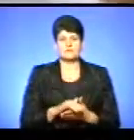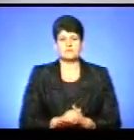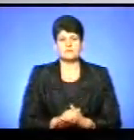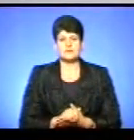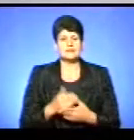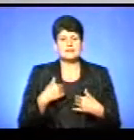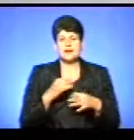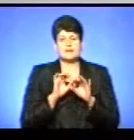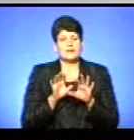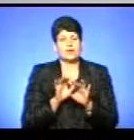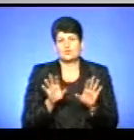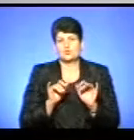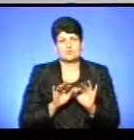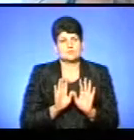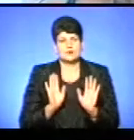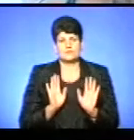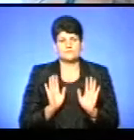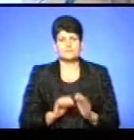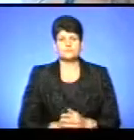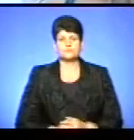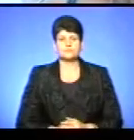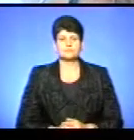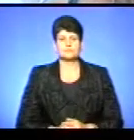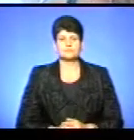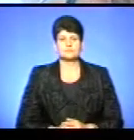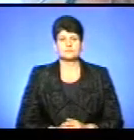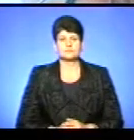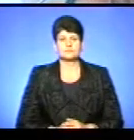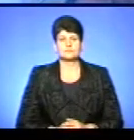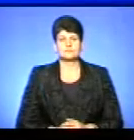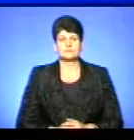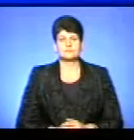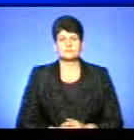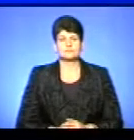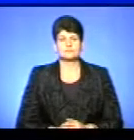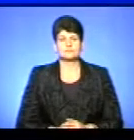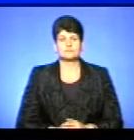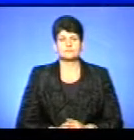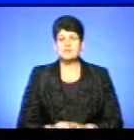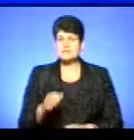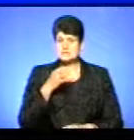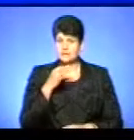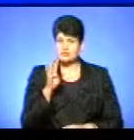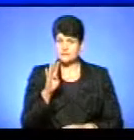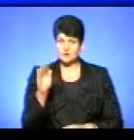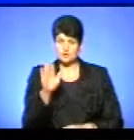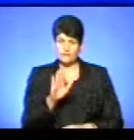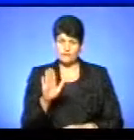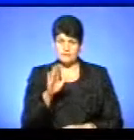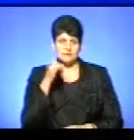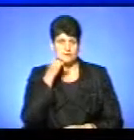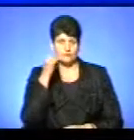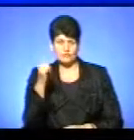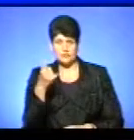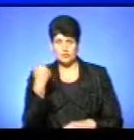не коментую справу. Марта Журавель, Андрій Прокопів, новини. Зазначу, 4 вересня ми